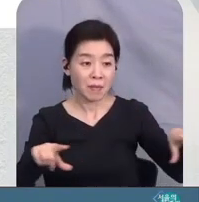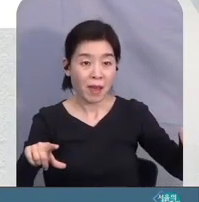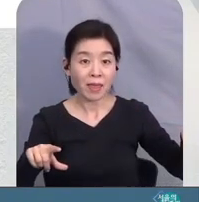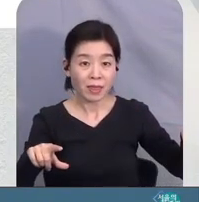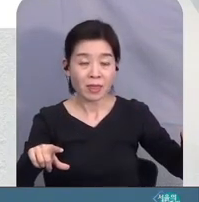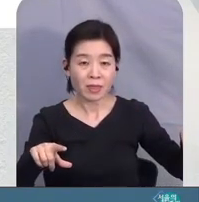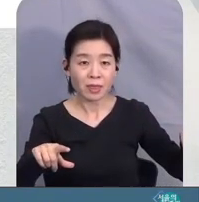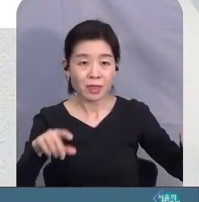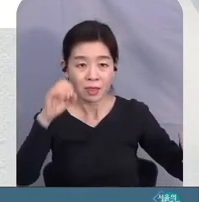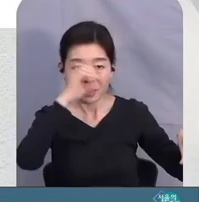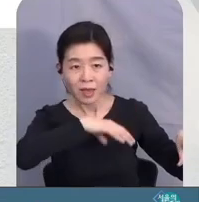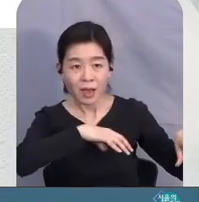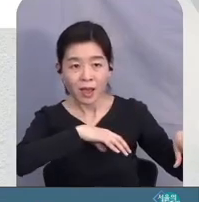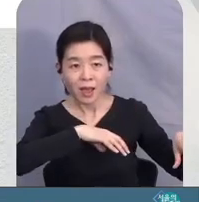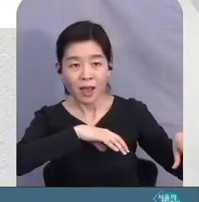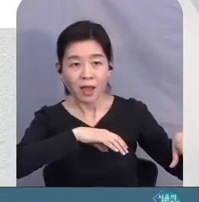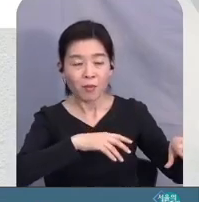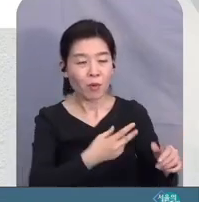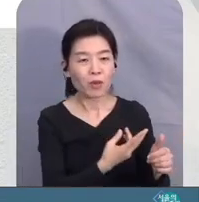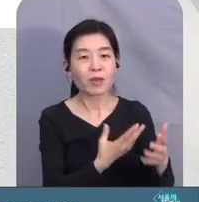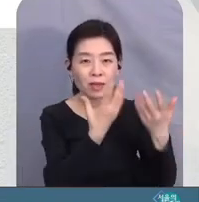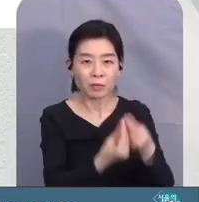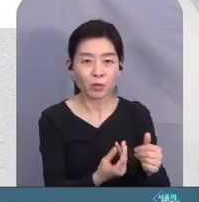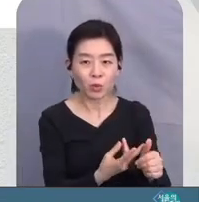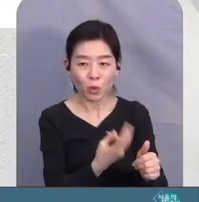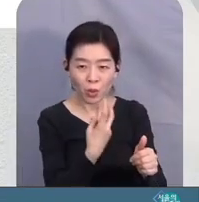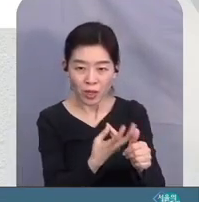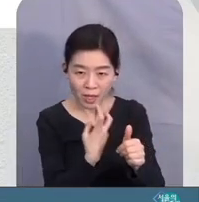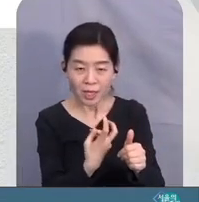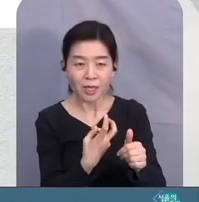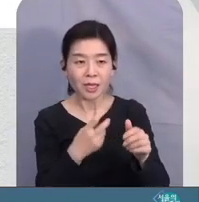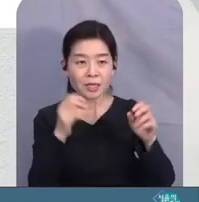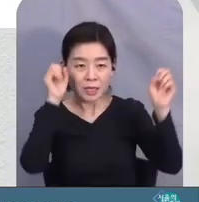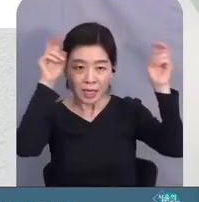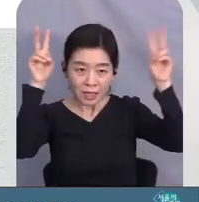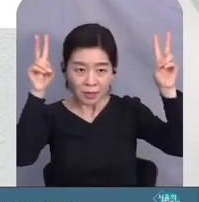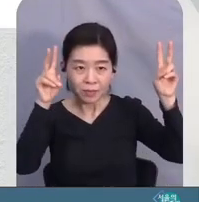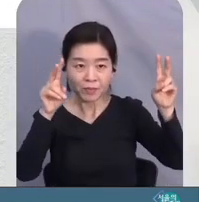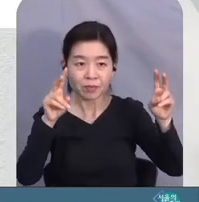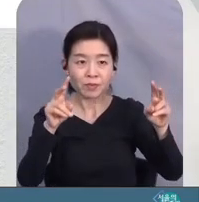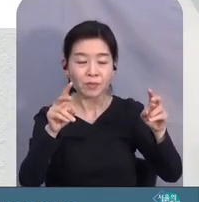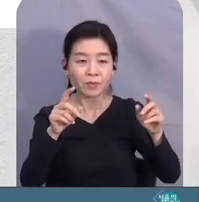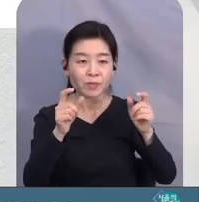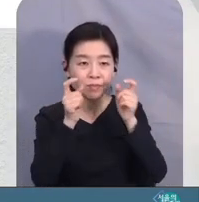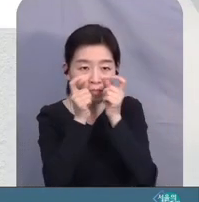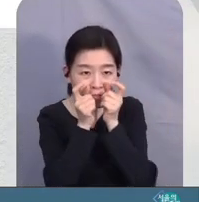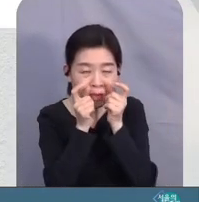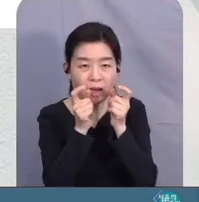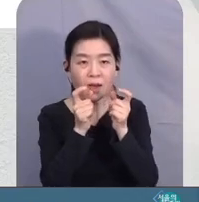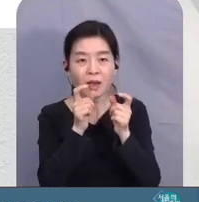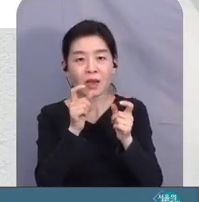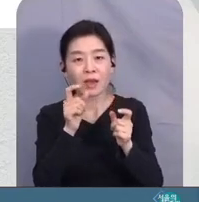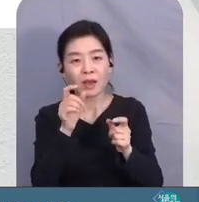있잖아요. 그 뭐 토끼 뭐 그다음에 사슴, 멧돼지